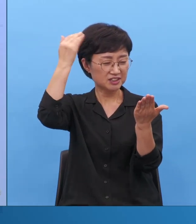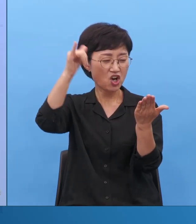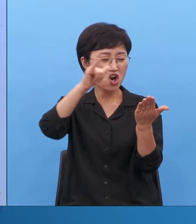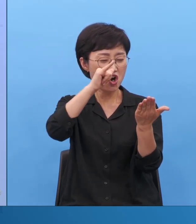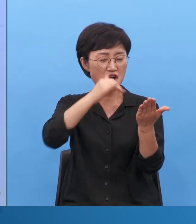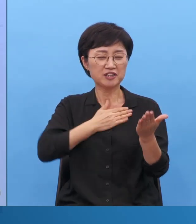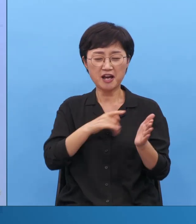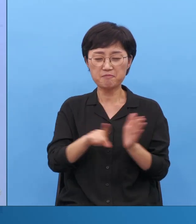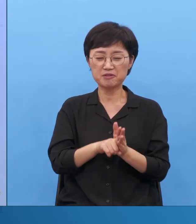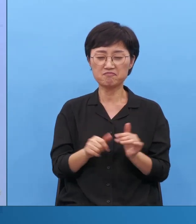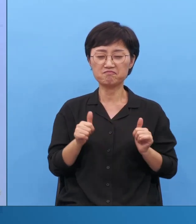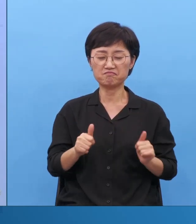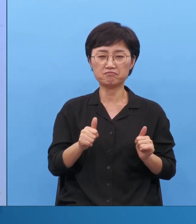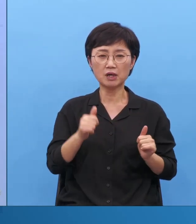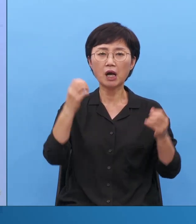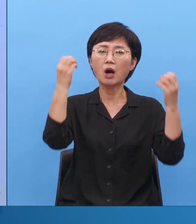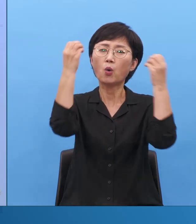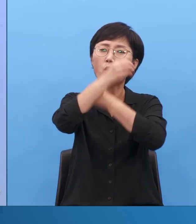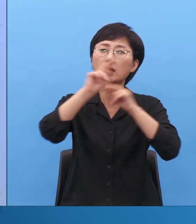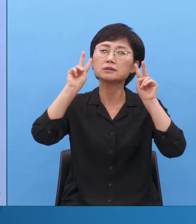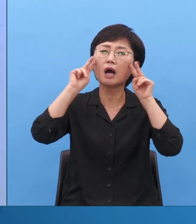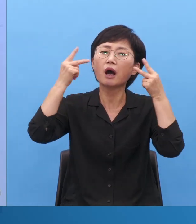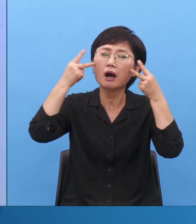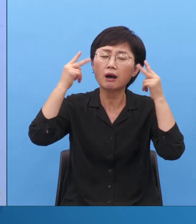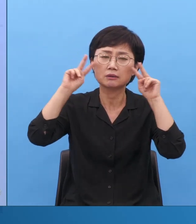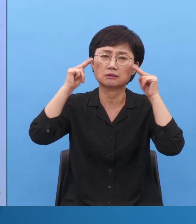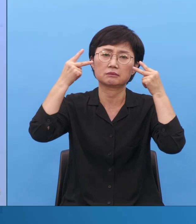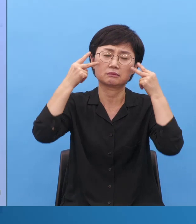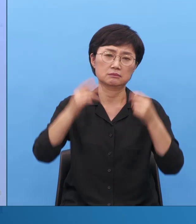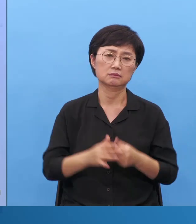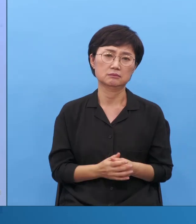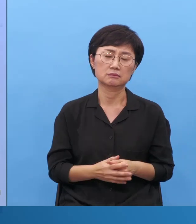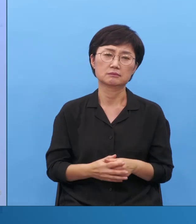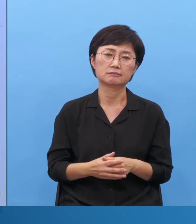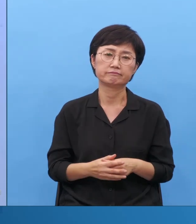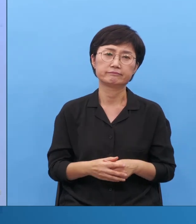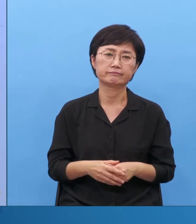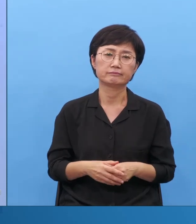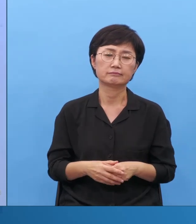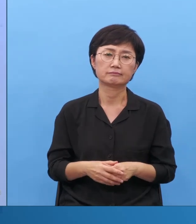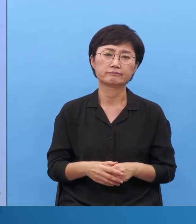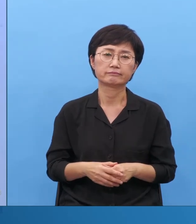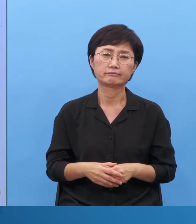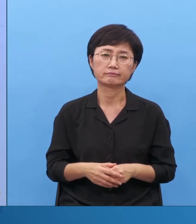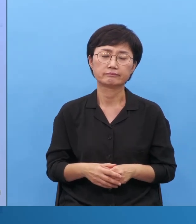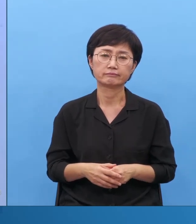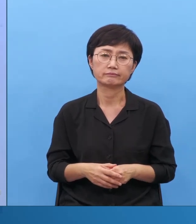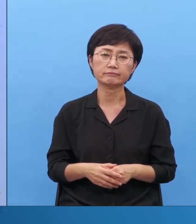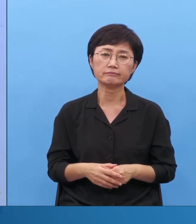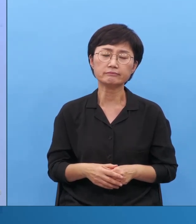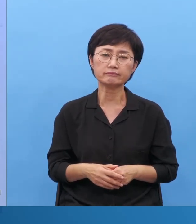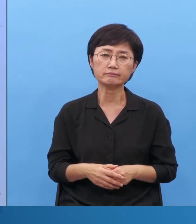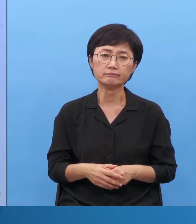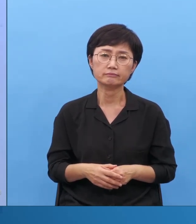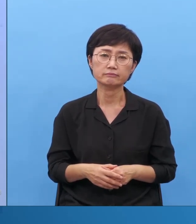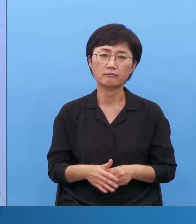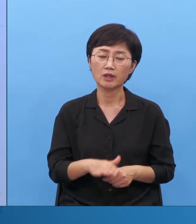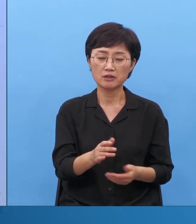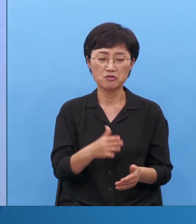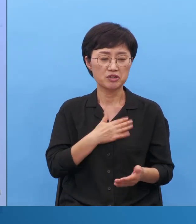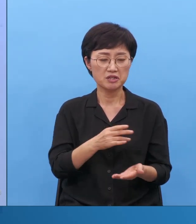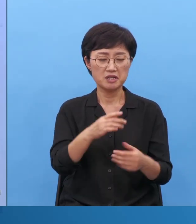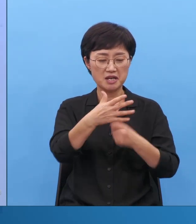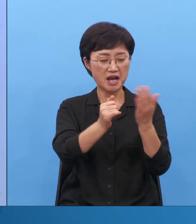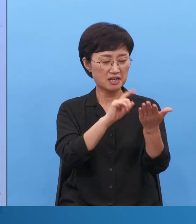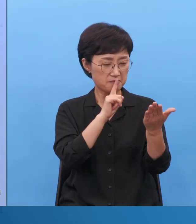신앙생활 잘한다고 생각합니다. And they think that they're living great Christian lives because they're memorizing the Bibles or keeping all these rules. and 우리는 Sabbaths. 율법을 다